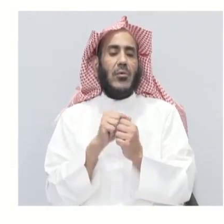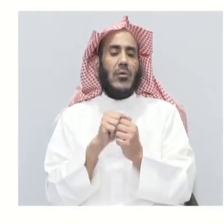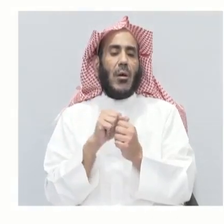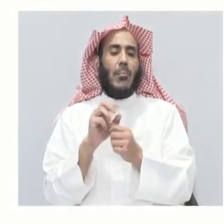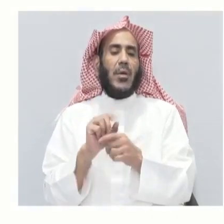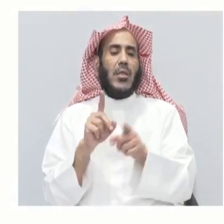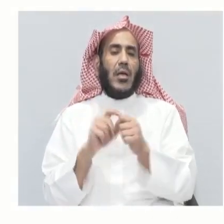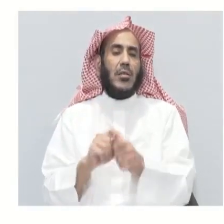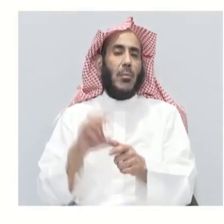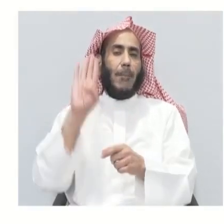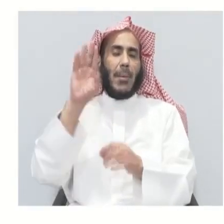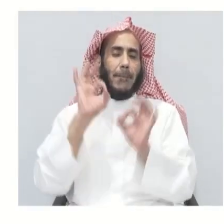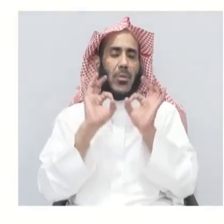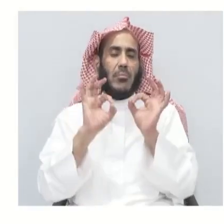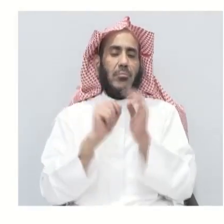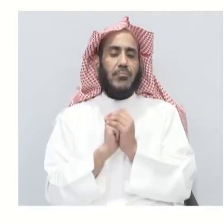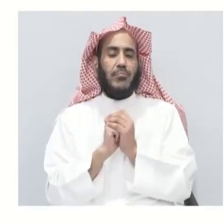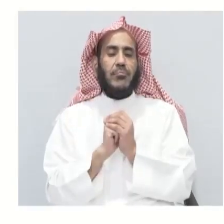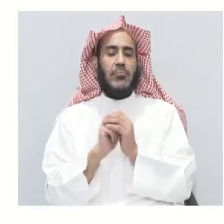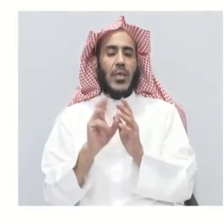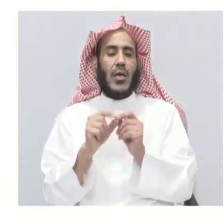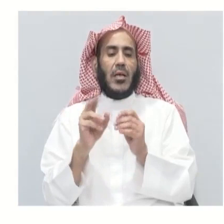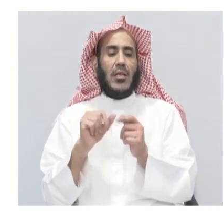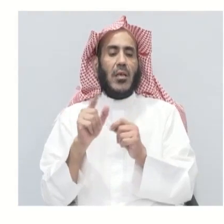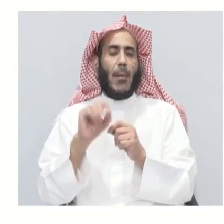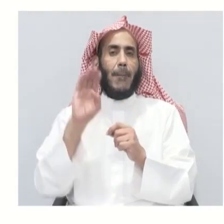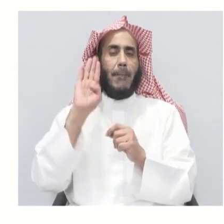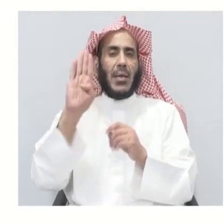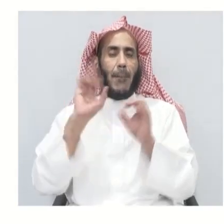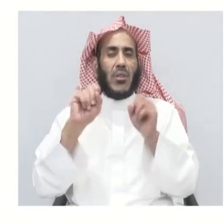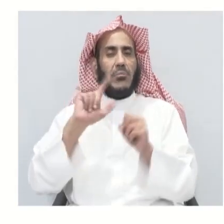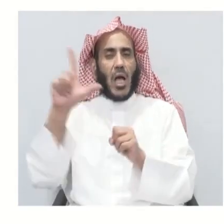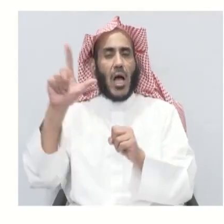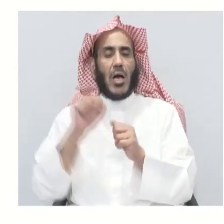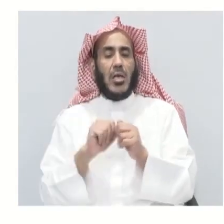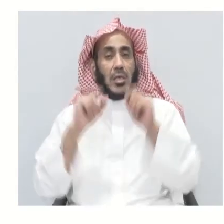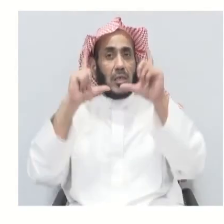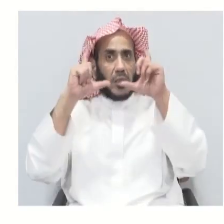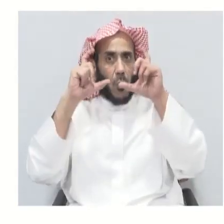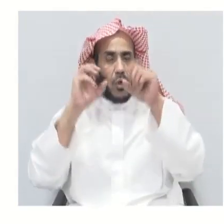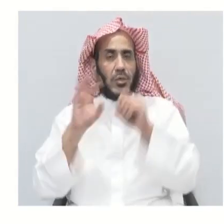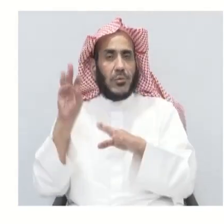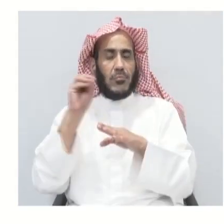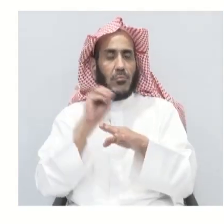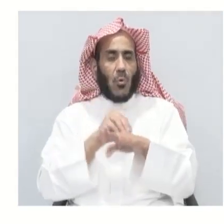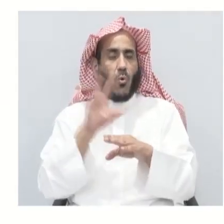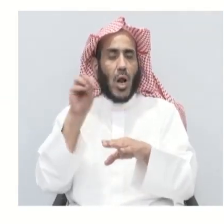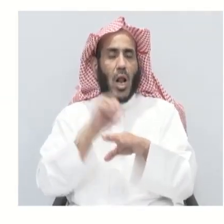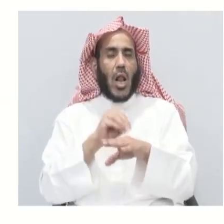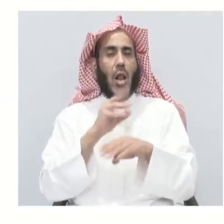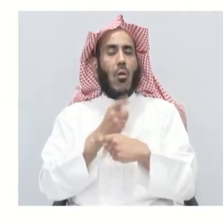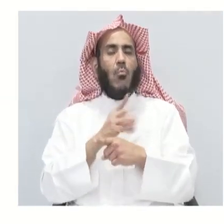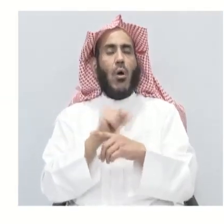b اذا اختار النتيجه ب هذا بالنسبه لهذه الجزئيه صور الشاشه او انقل الحل